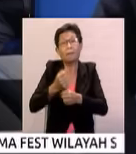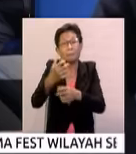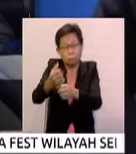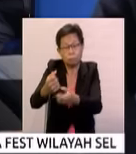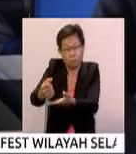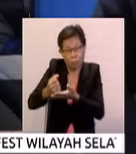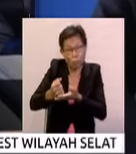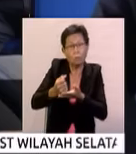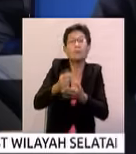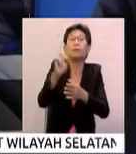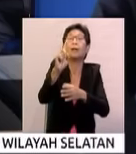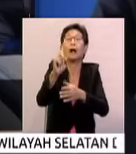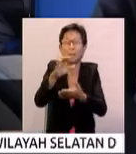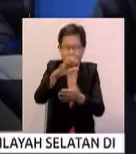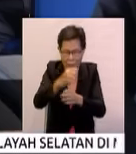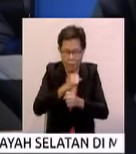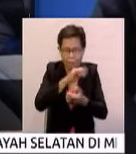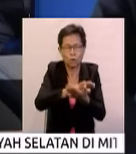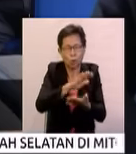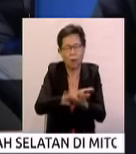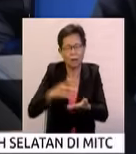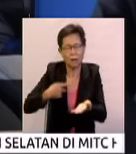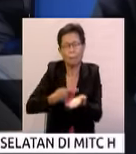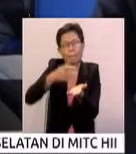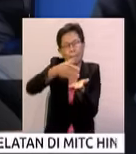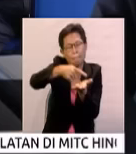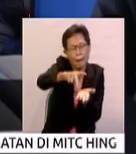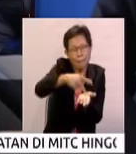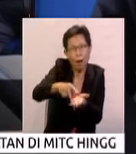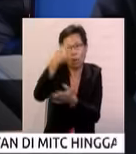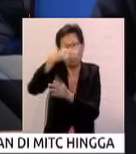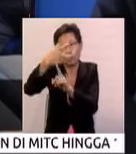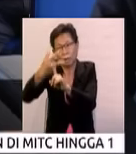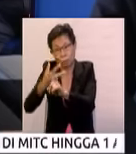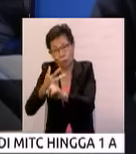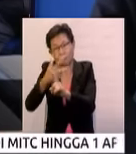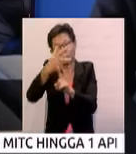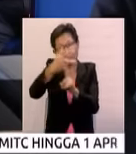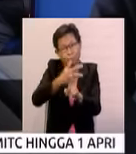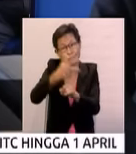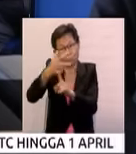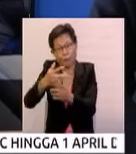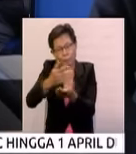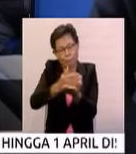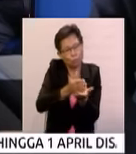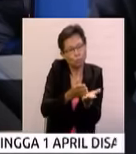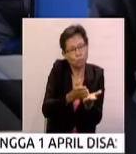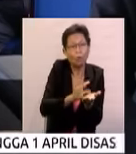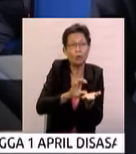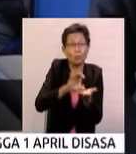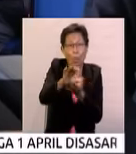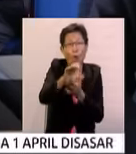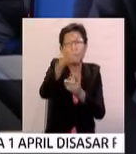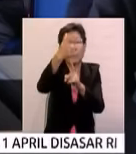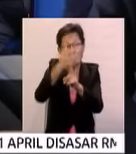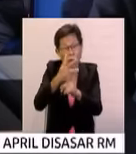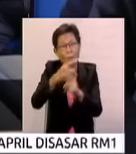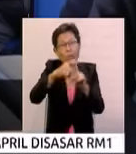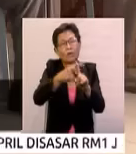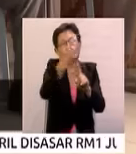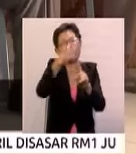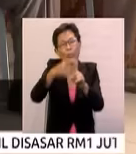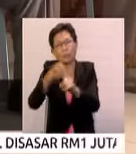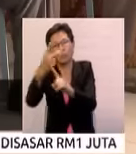sekolah. Dan kita akan bayar terus untuk 3 bulan, bulan Januari, Februari dan